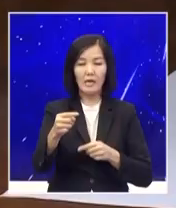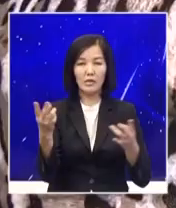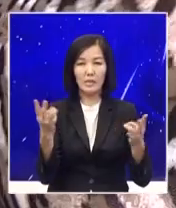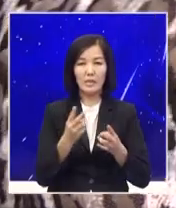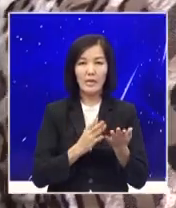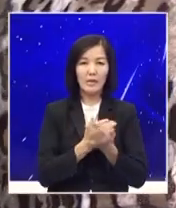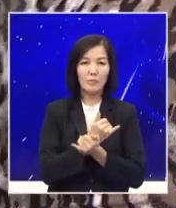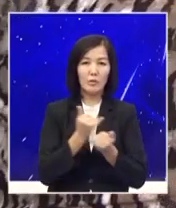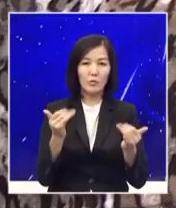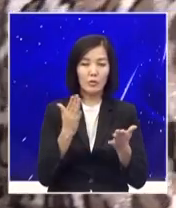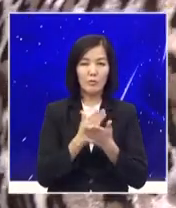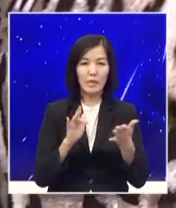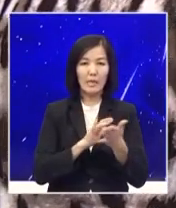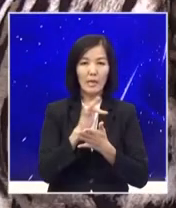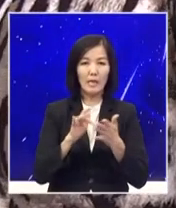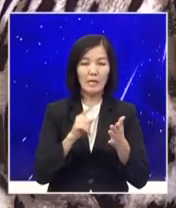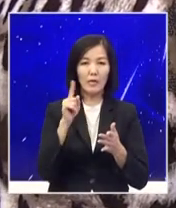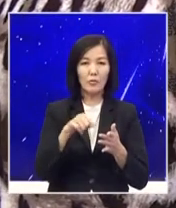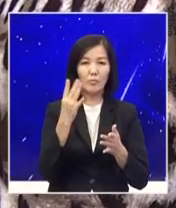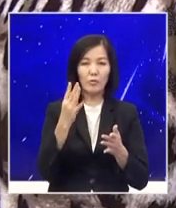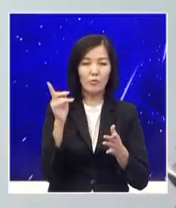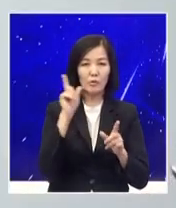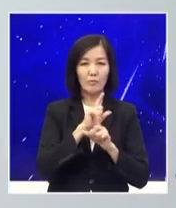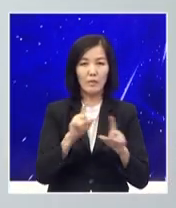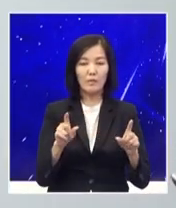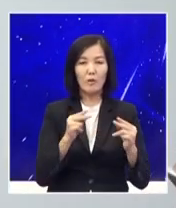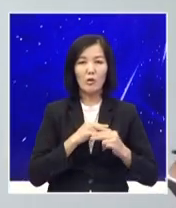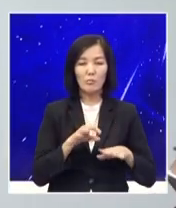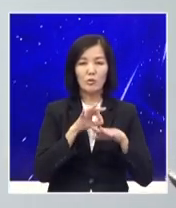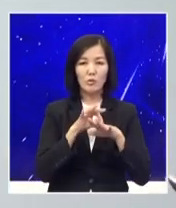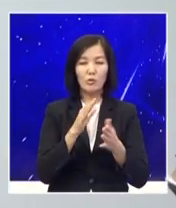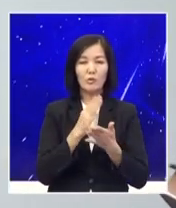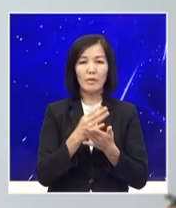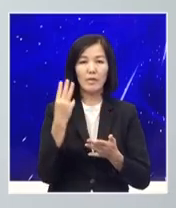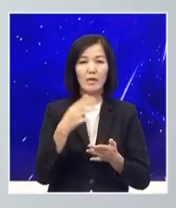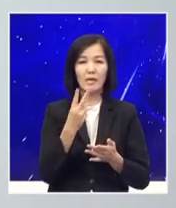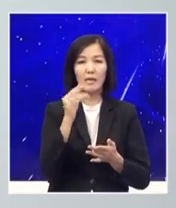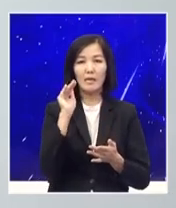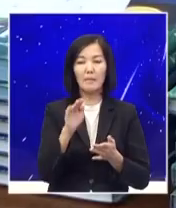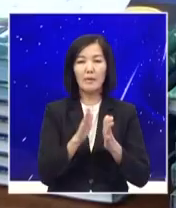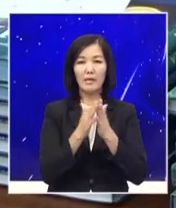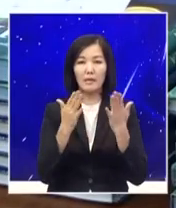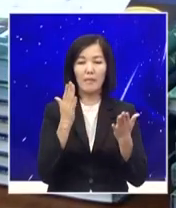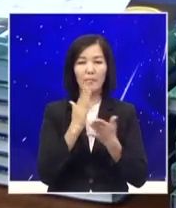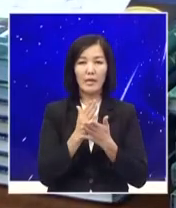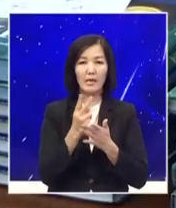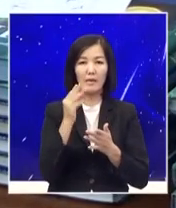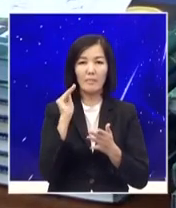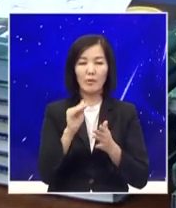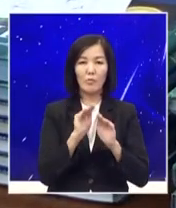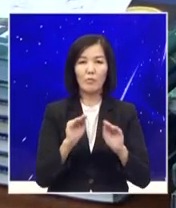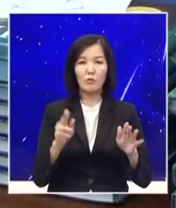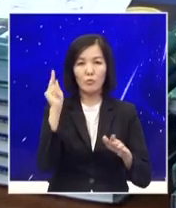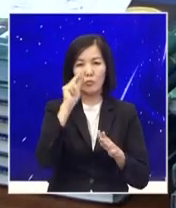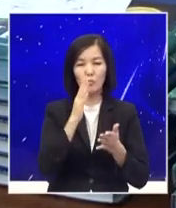қызмет көрсетіп жатыр. Шаһардағы нөмірі 4-ші орта мектепте де бұл жұмыс қызу. Мұнда 42 мыңнан аса кітап қоры бар. 2 мыңнан аса оқушы